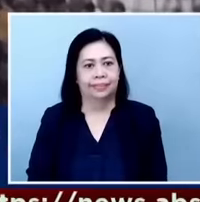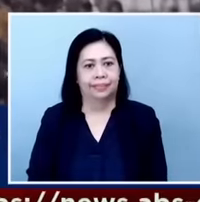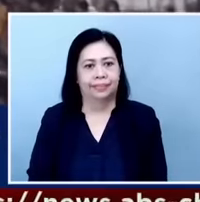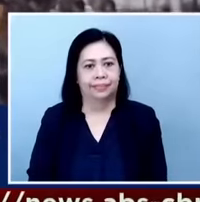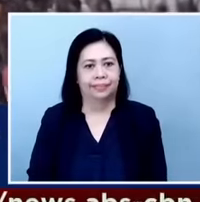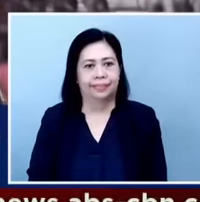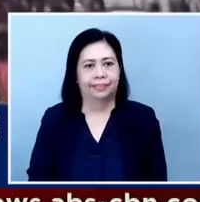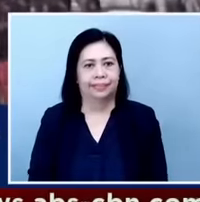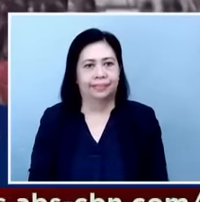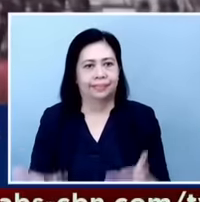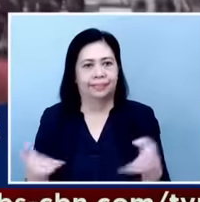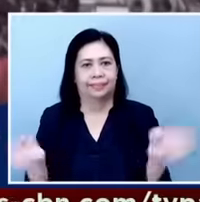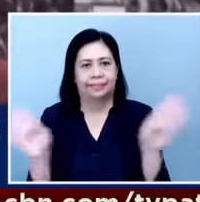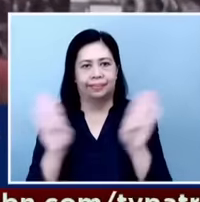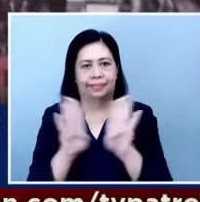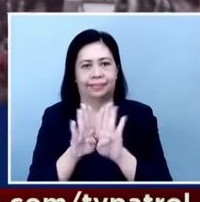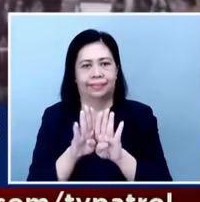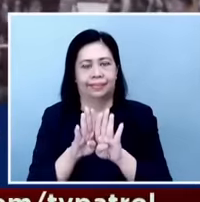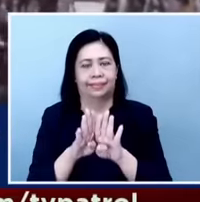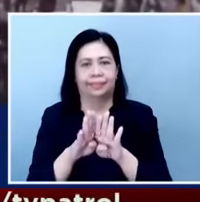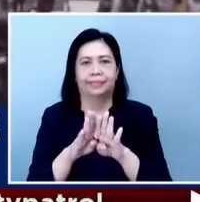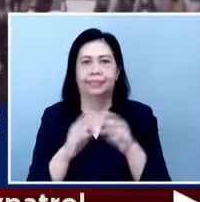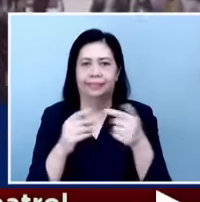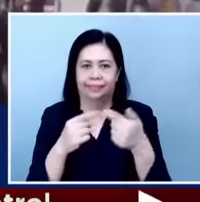Ayan na, sinasara na yung gate.